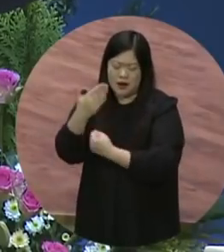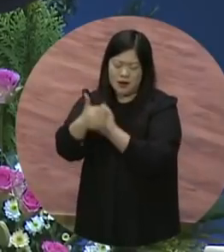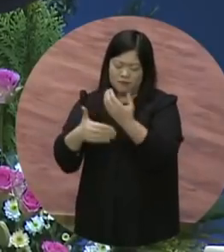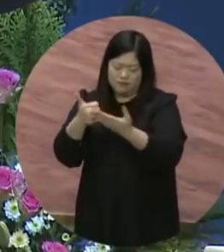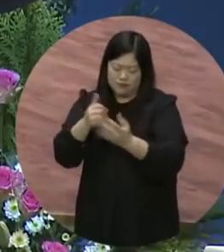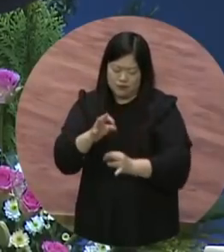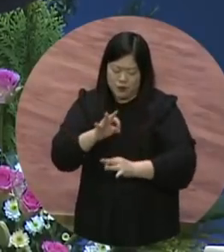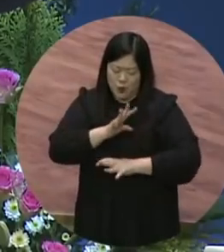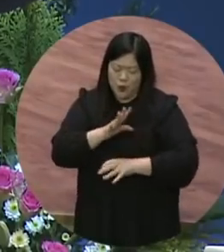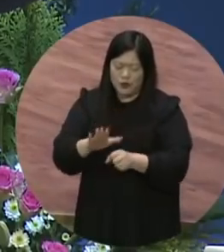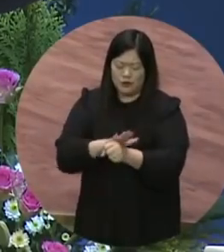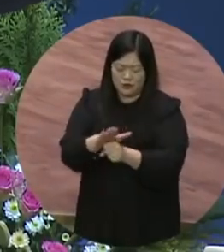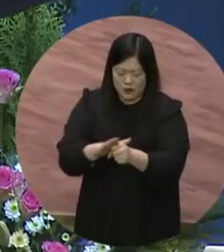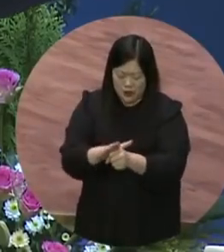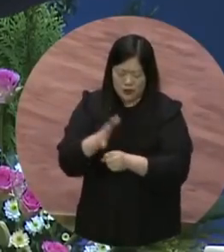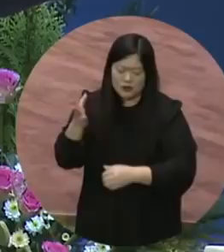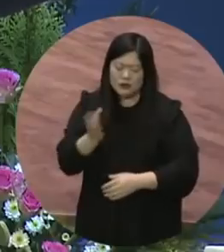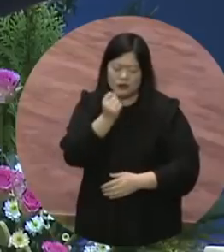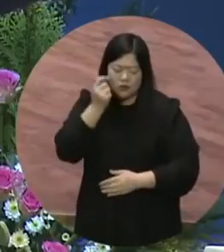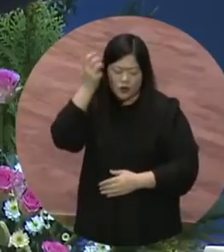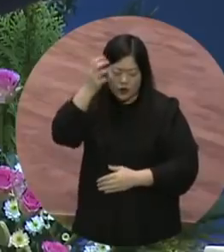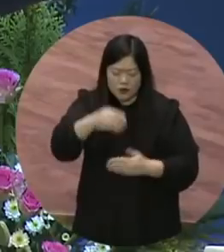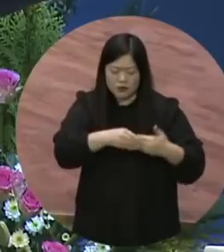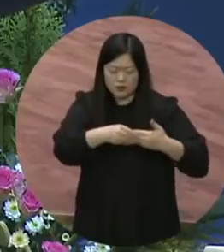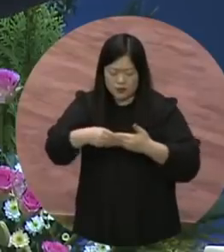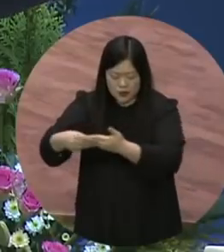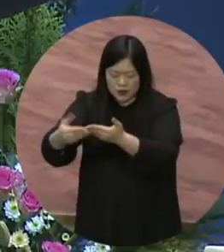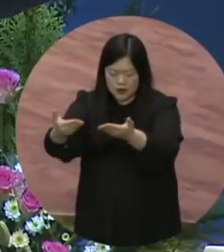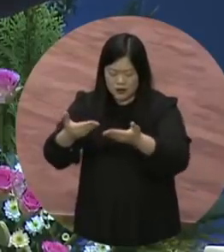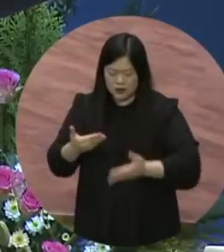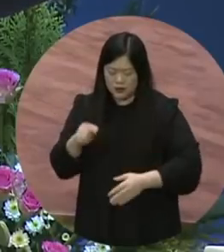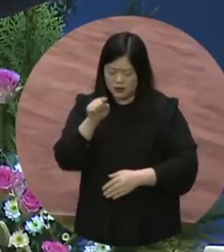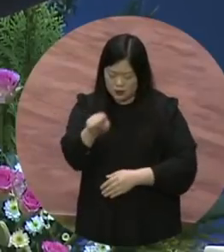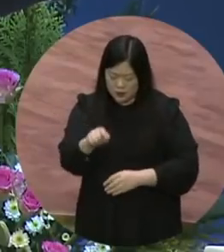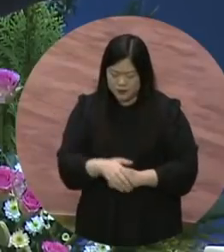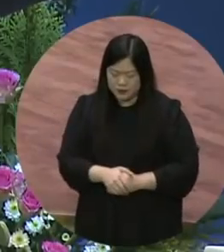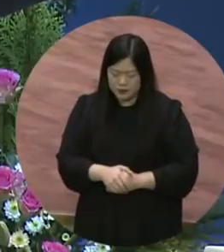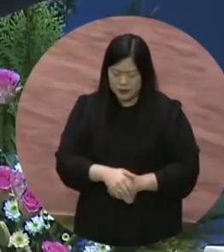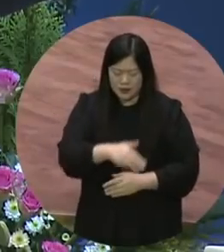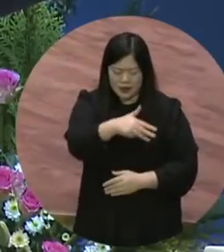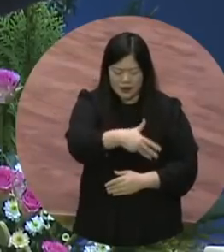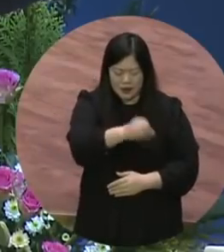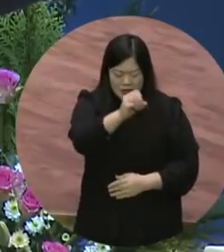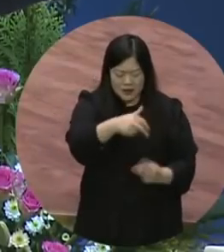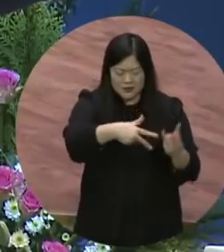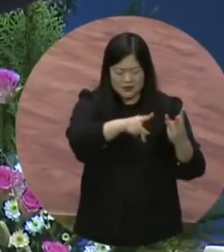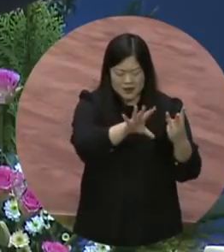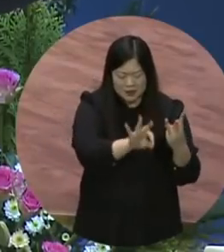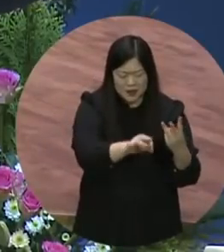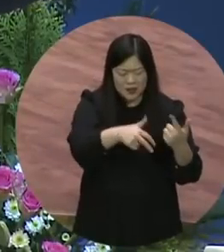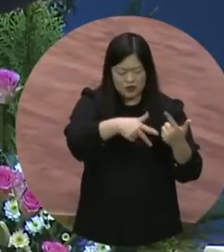놀라우신 사랑하심과 성령의 역사하심이 창세기 3장의 많은 고통과 상처와